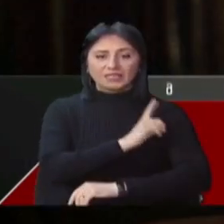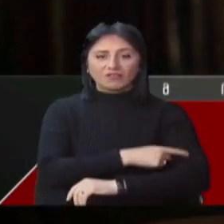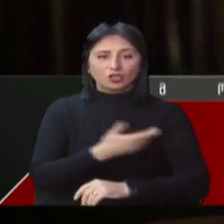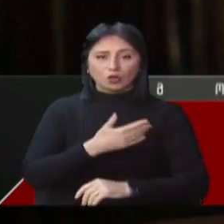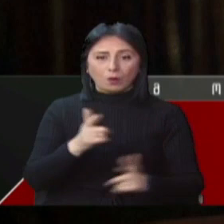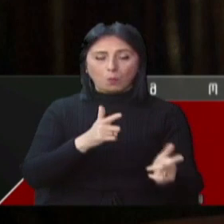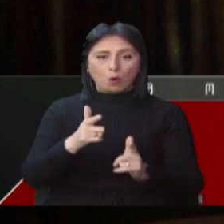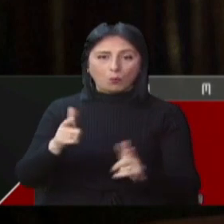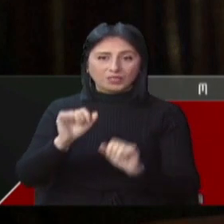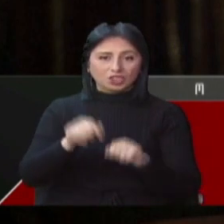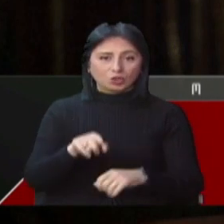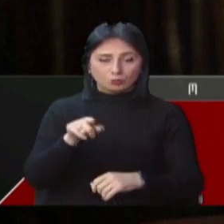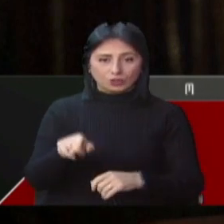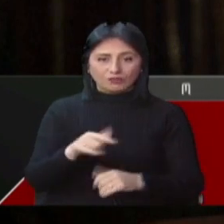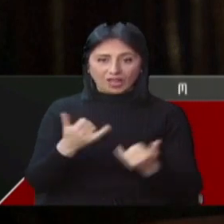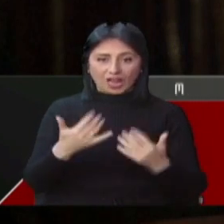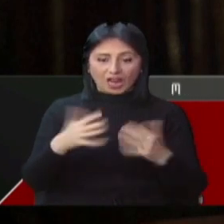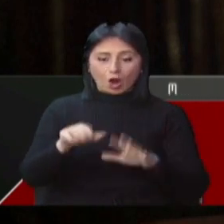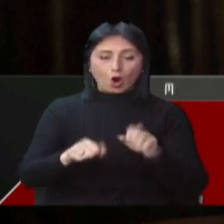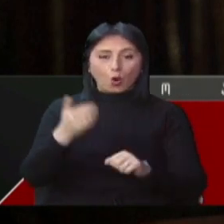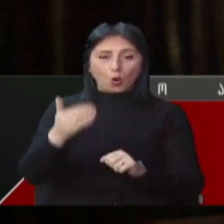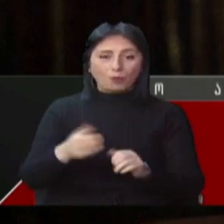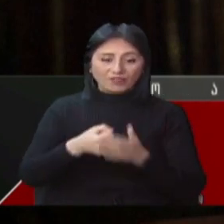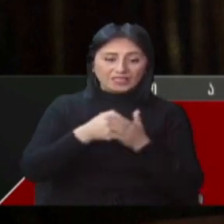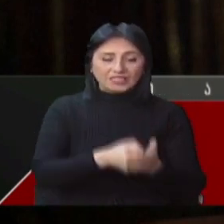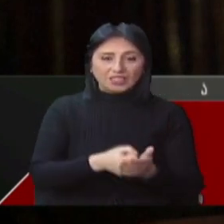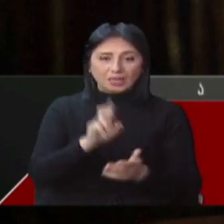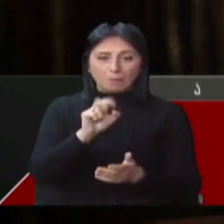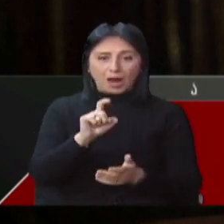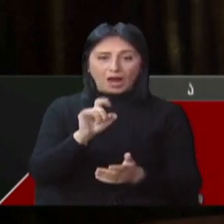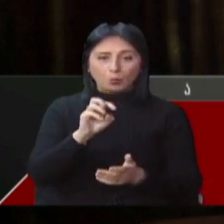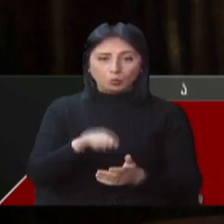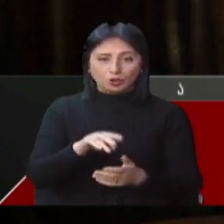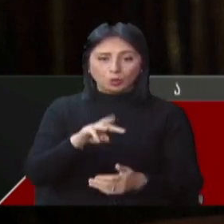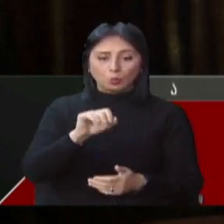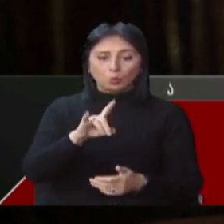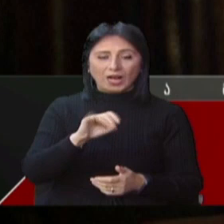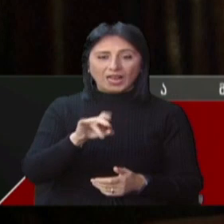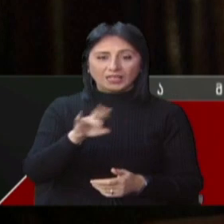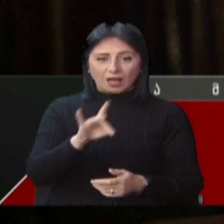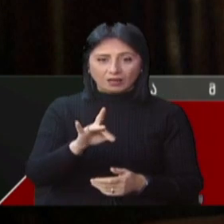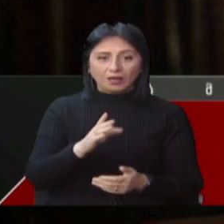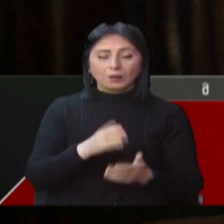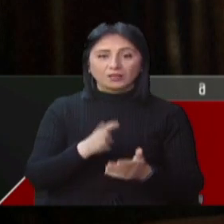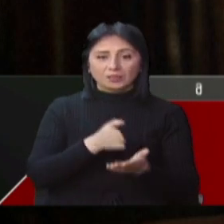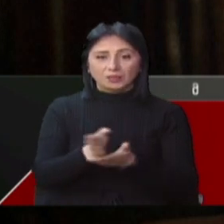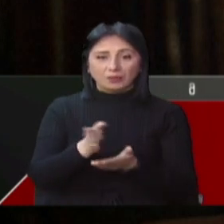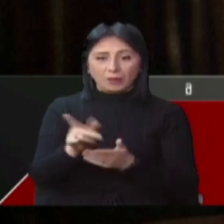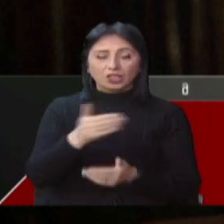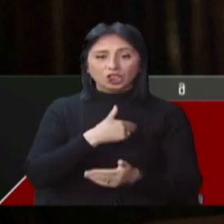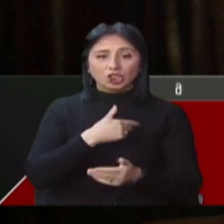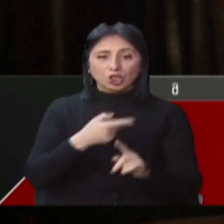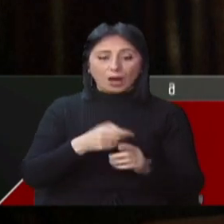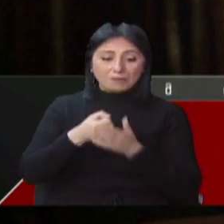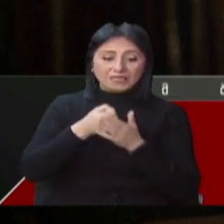რომელთა მობილიზაციაც შეუძლია. Ახლა ოკუპანტები ზეწოლას ახდენენ ბახმუტზე, უხლედარზე და სხვა მიმართულებებზე. Მათ სურთ